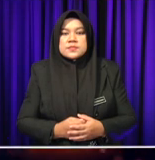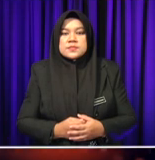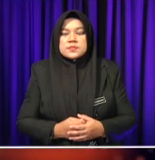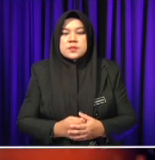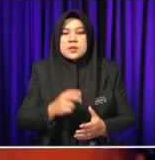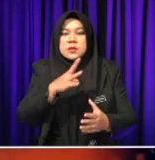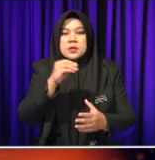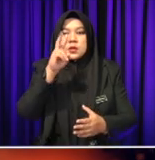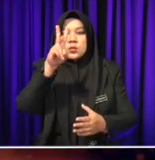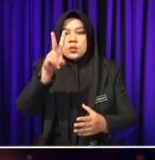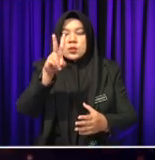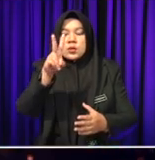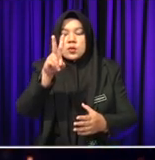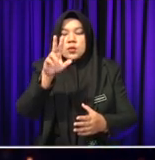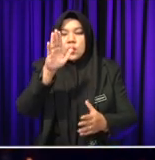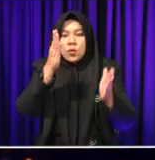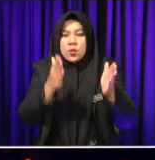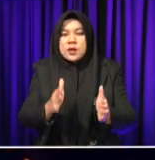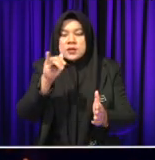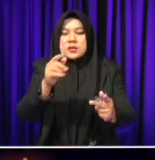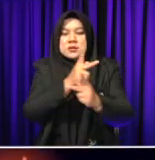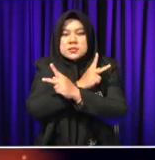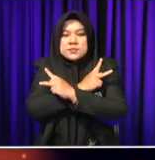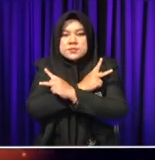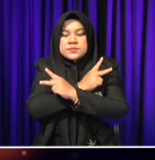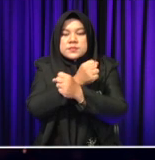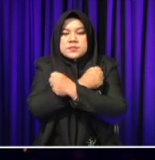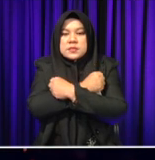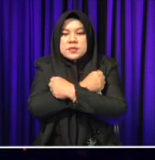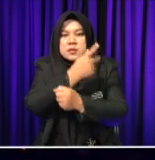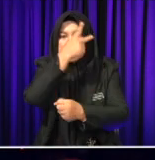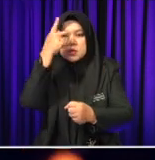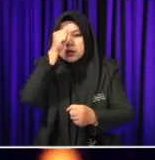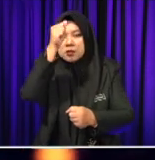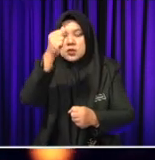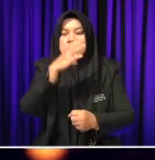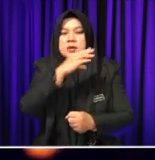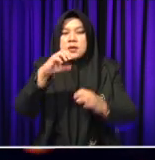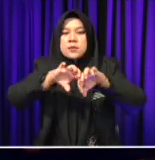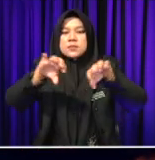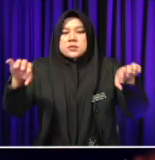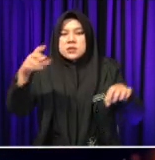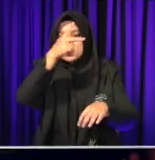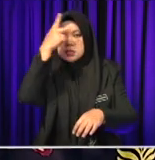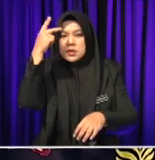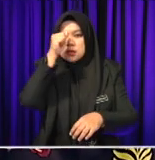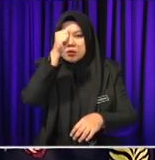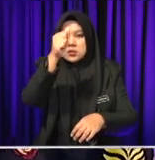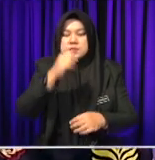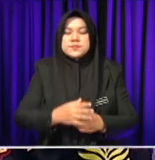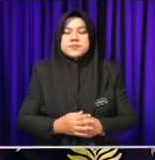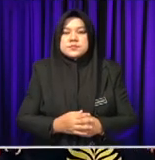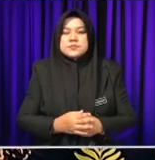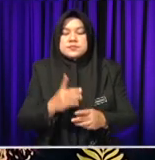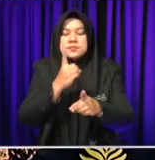dan dua orang yang saling mengasihi kerana Allah bertemu dan berpisah kerana Allah Subhan Ok tahniah Adlin tapi ah Nak betulkan